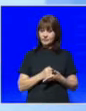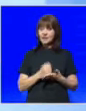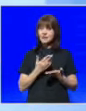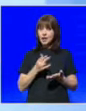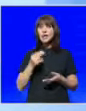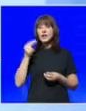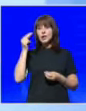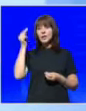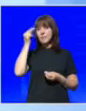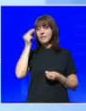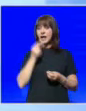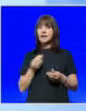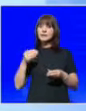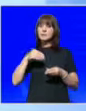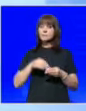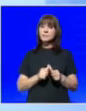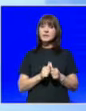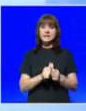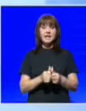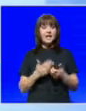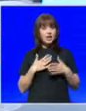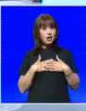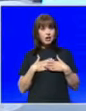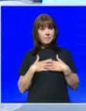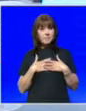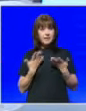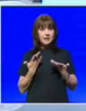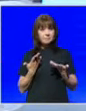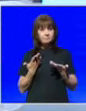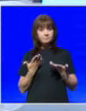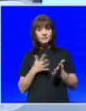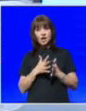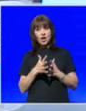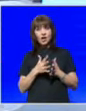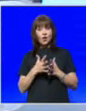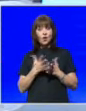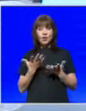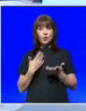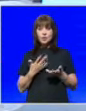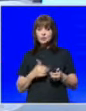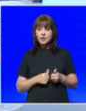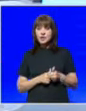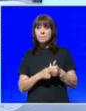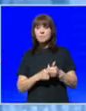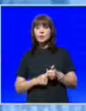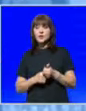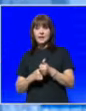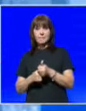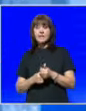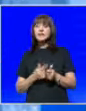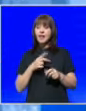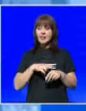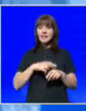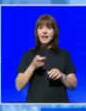присъедини към това искане. Съвсем кратко ви моля, имаме ли съмишленици в този процес в момента? Да, над 16 са държавите, които подкрепят